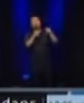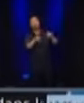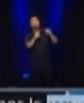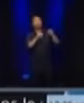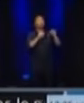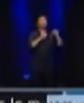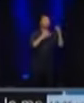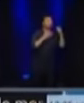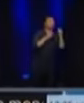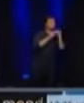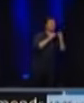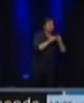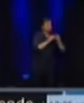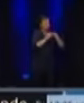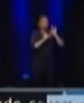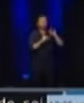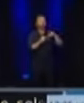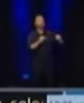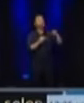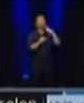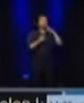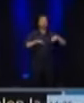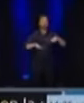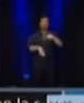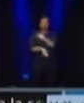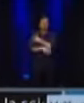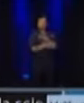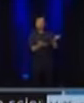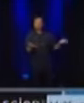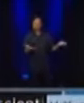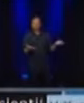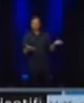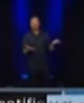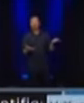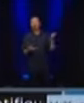Donc, s'il y a un message à retenir aujourd'hui à